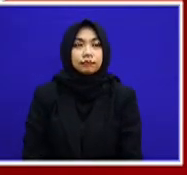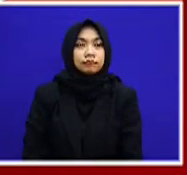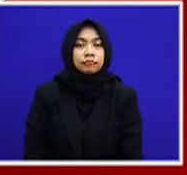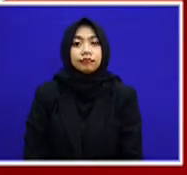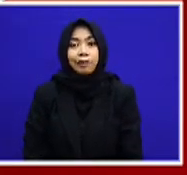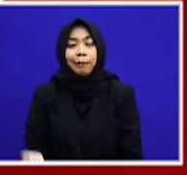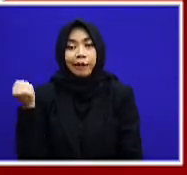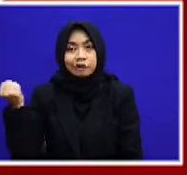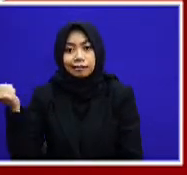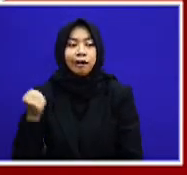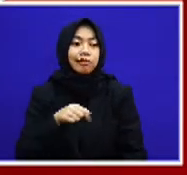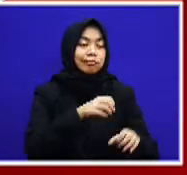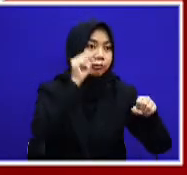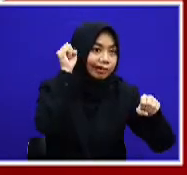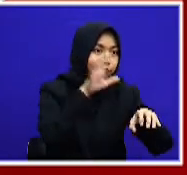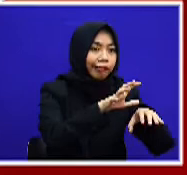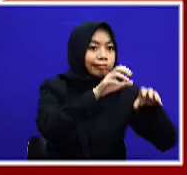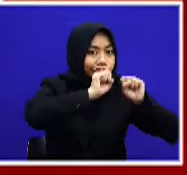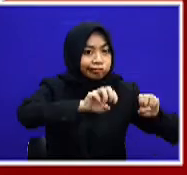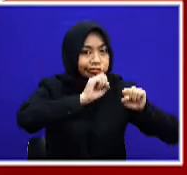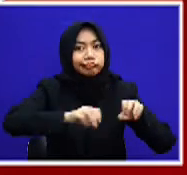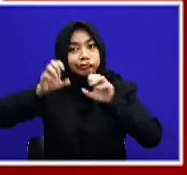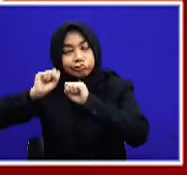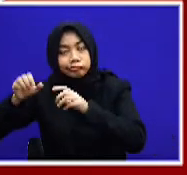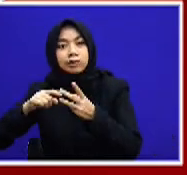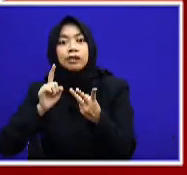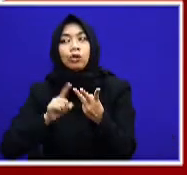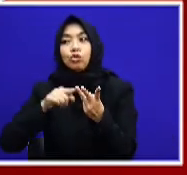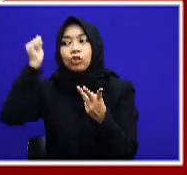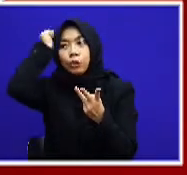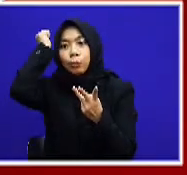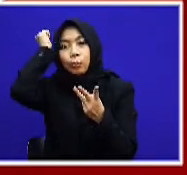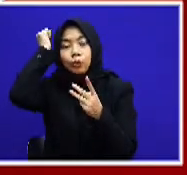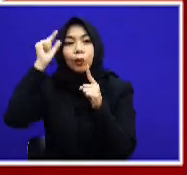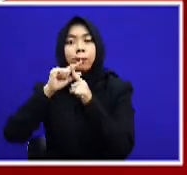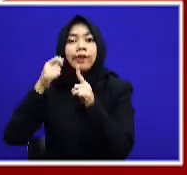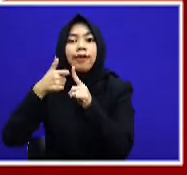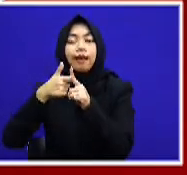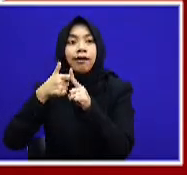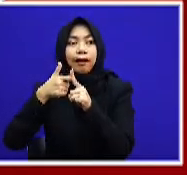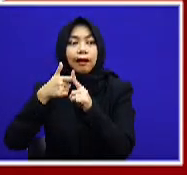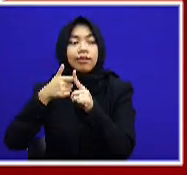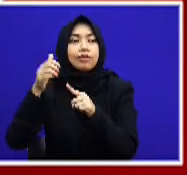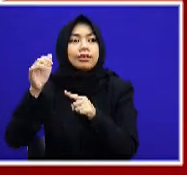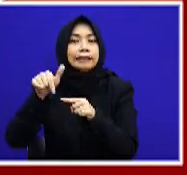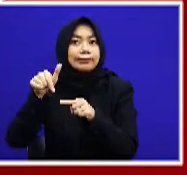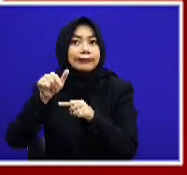pasar tradisional dan pesantren, kita juga menggarap ibu-ibu PKK. Jadi kita bekerja sama dengan TKI